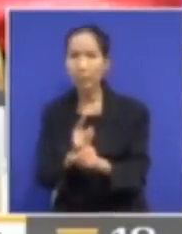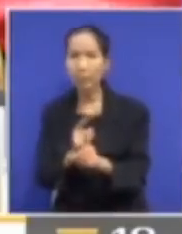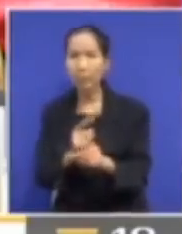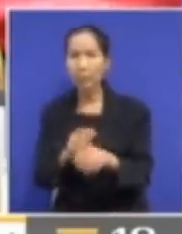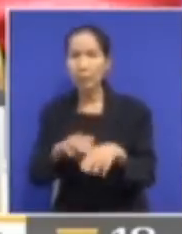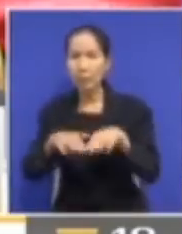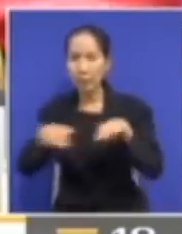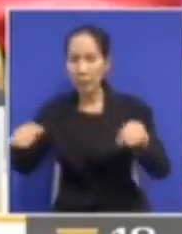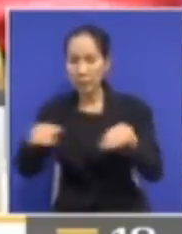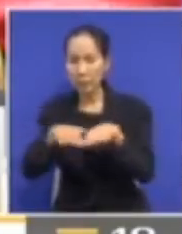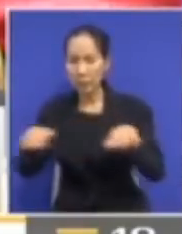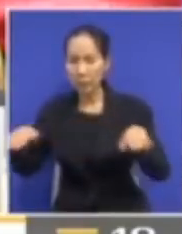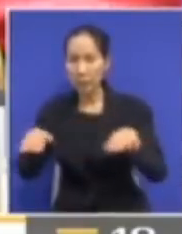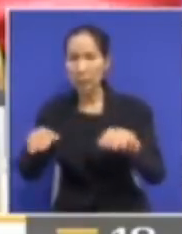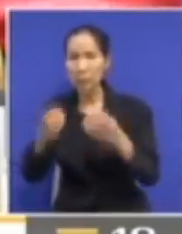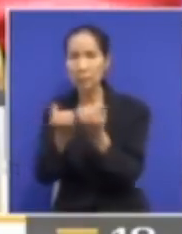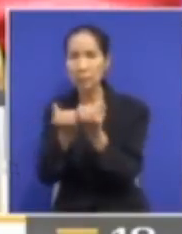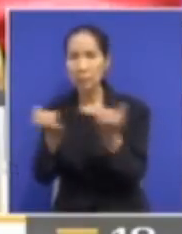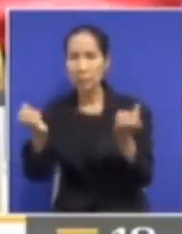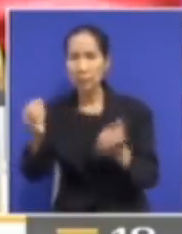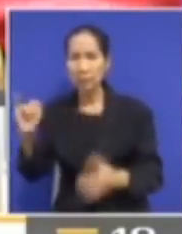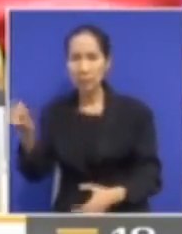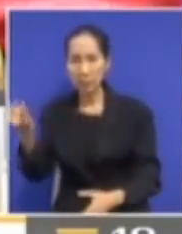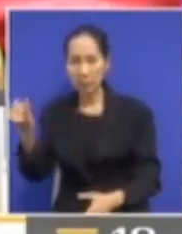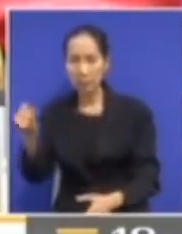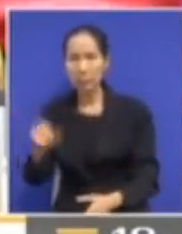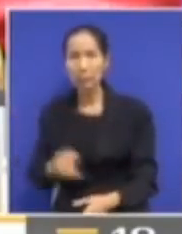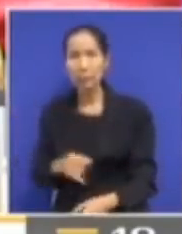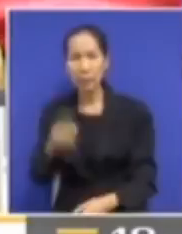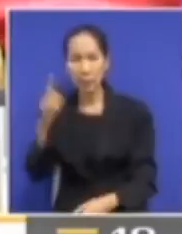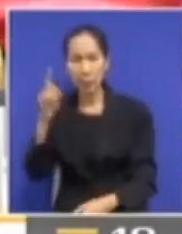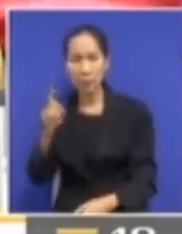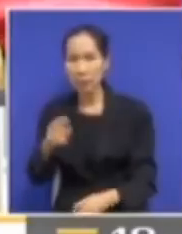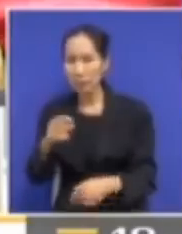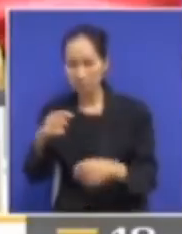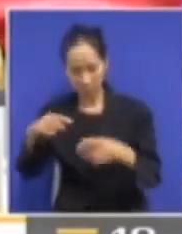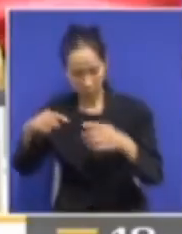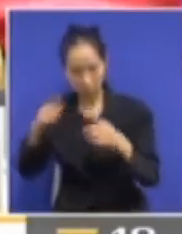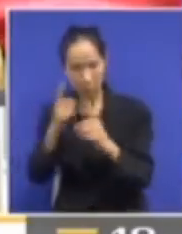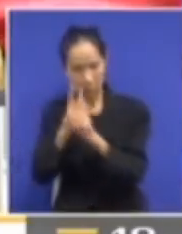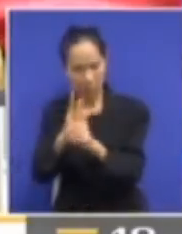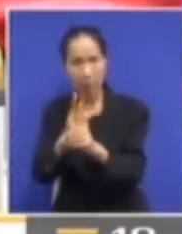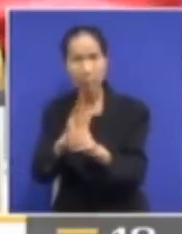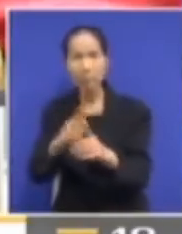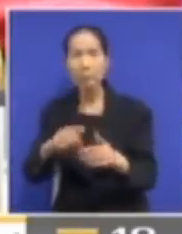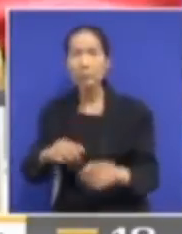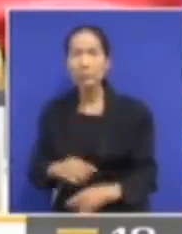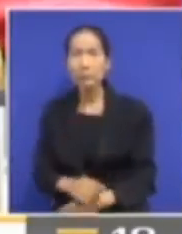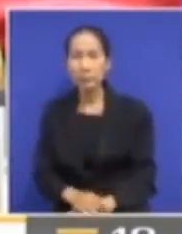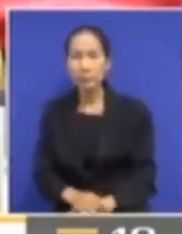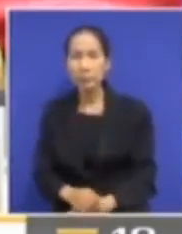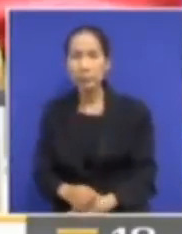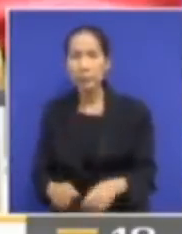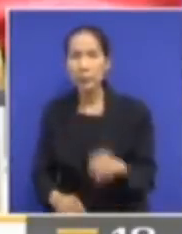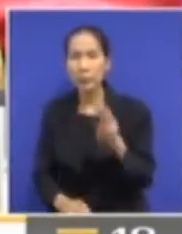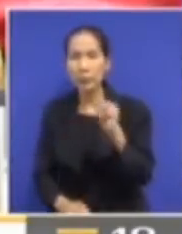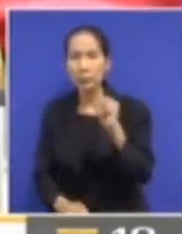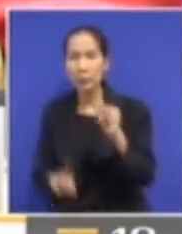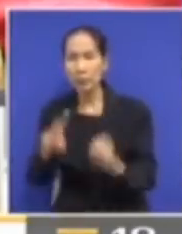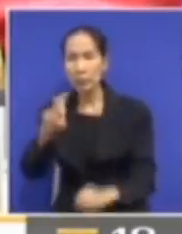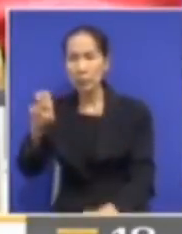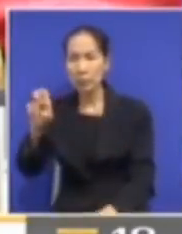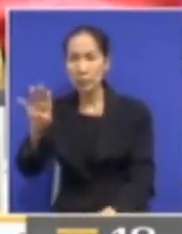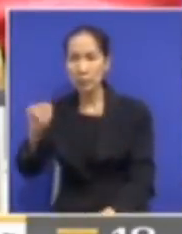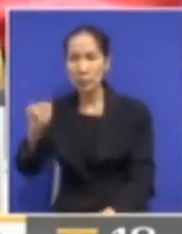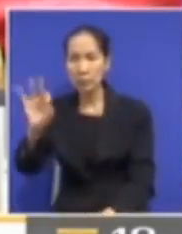านนะครับทางจริยธรรมอย่างร้ายแรงส่วนรัฐธรรมนูญมาตรา219นะครับที่กำหนดให้สม